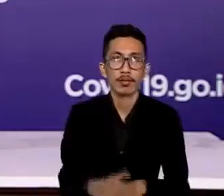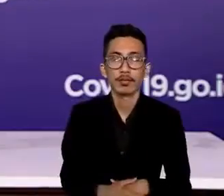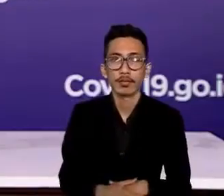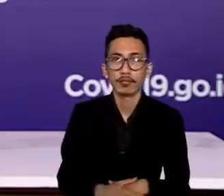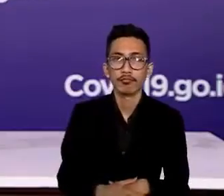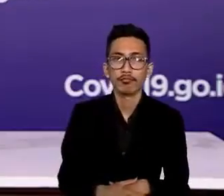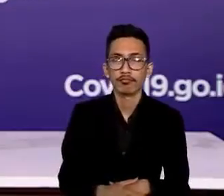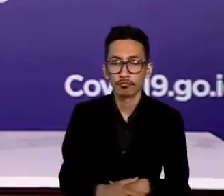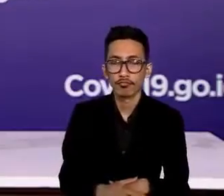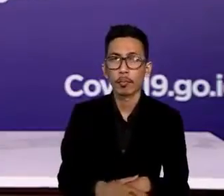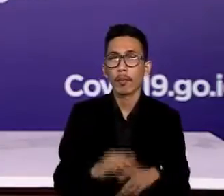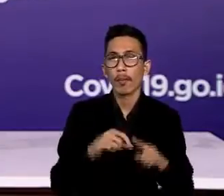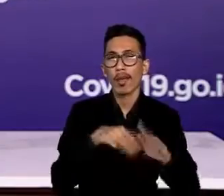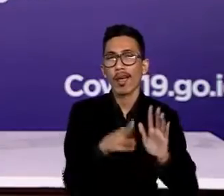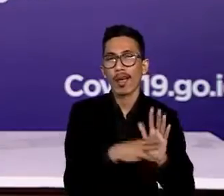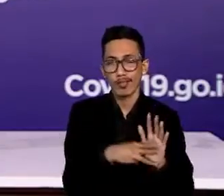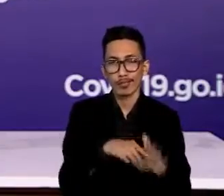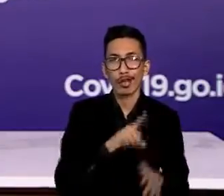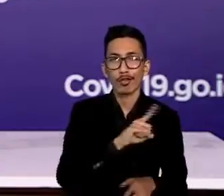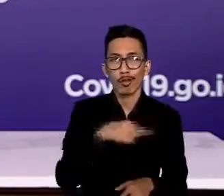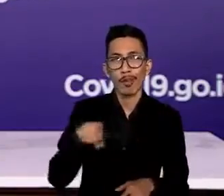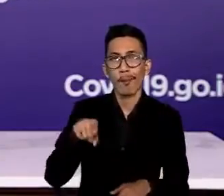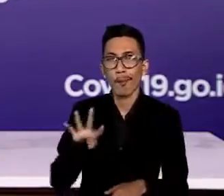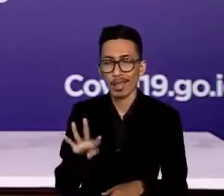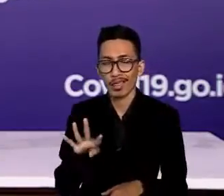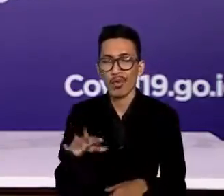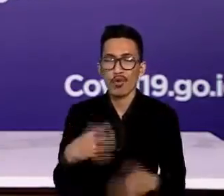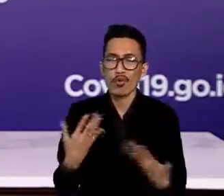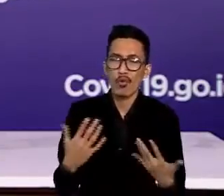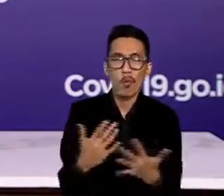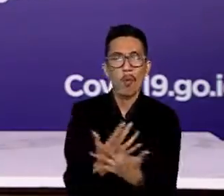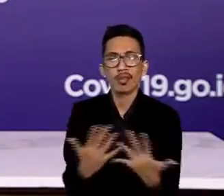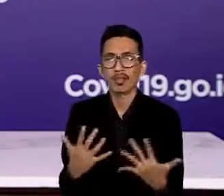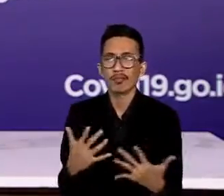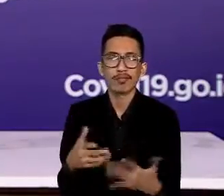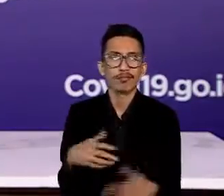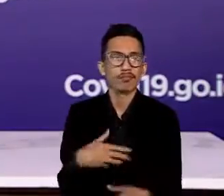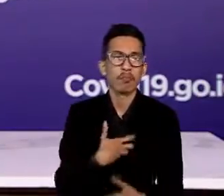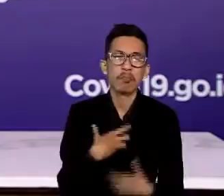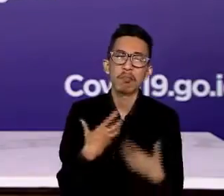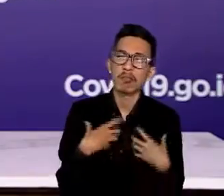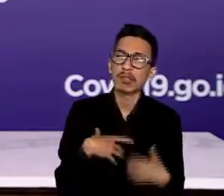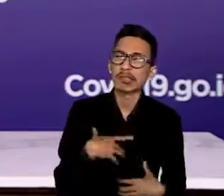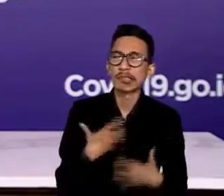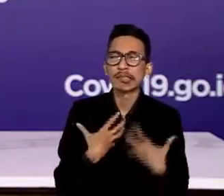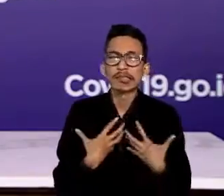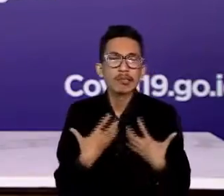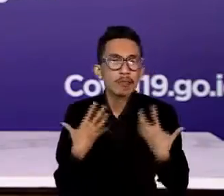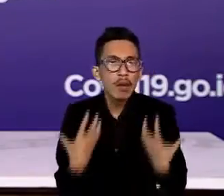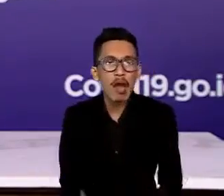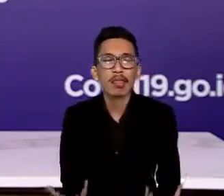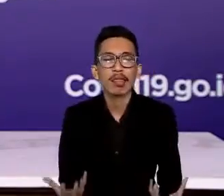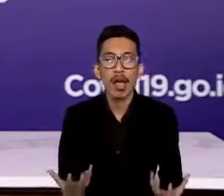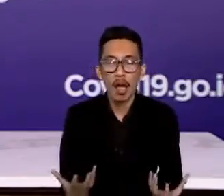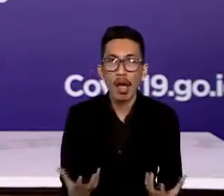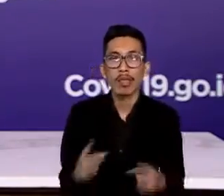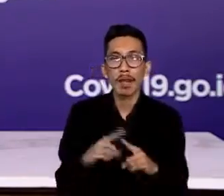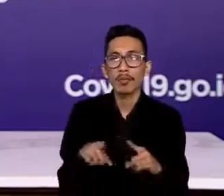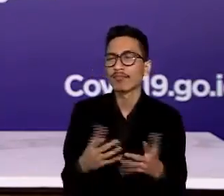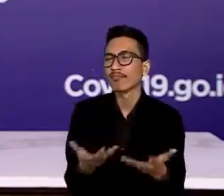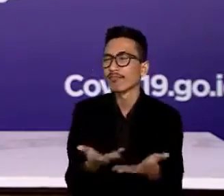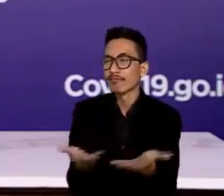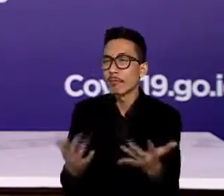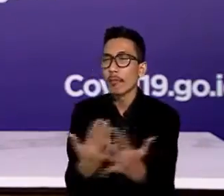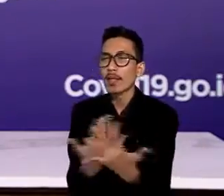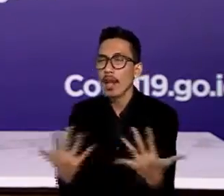1 sampai dengan 4 ini dirasakan berat oleh sebagian besar masyarakat namun dengan kerendahan hati saya berharap